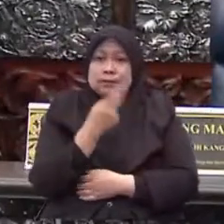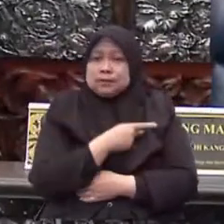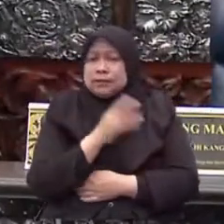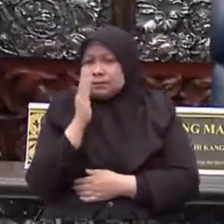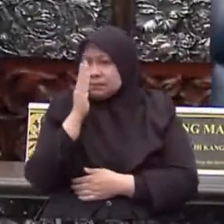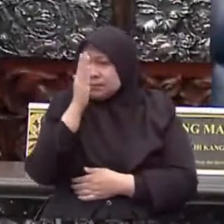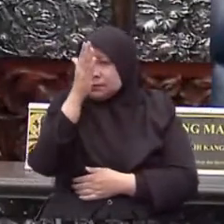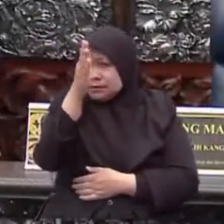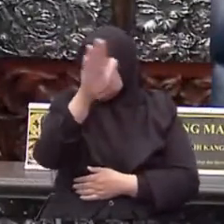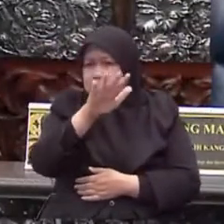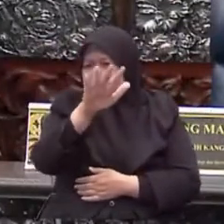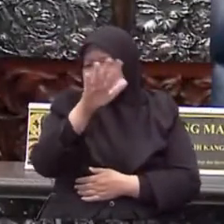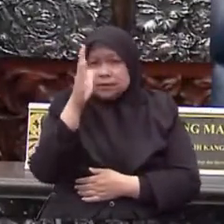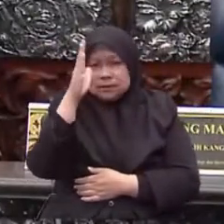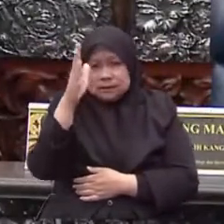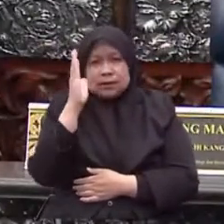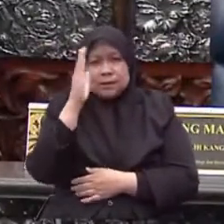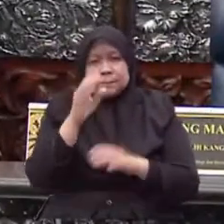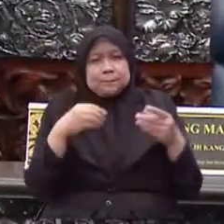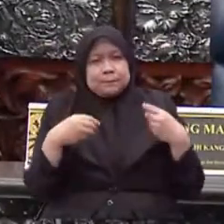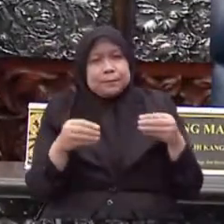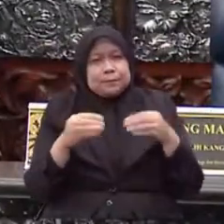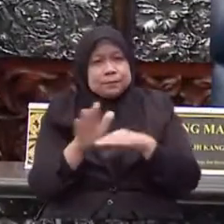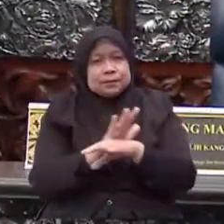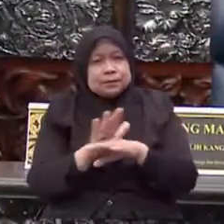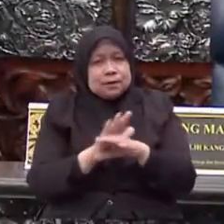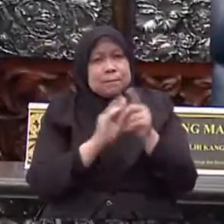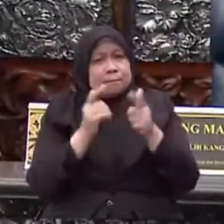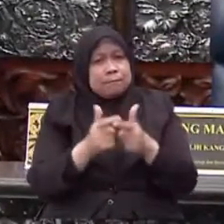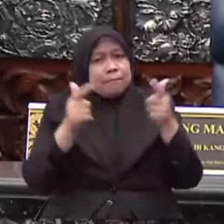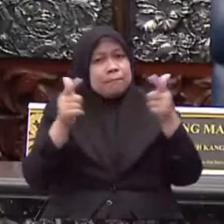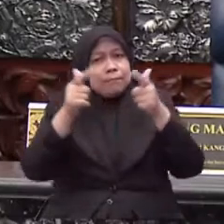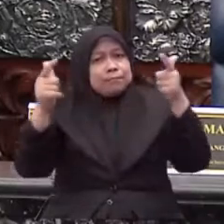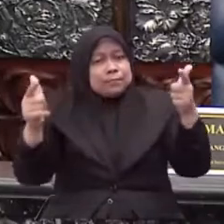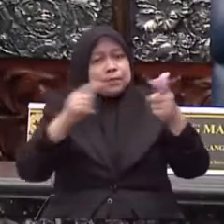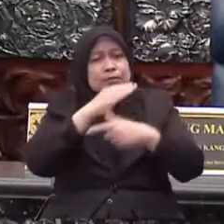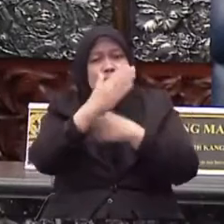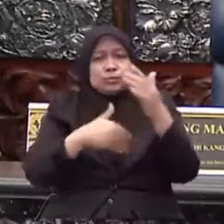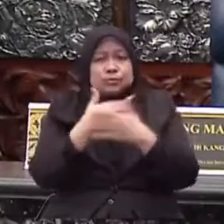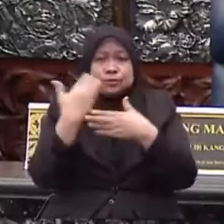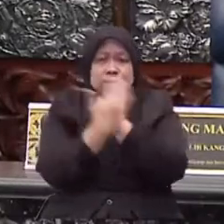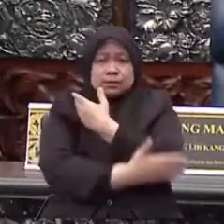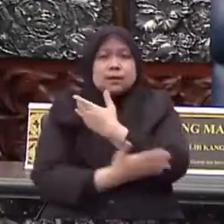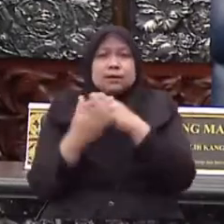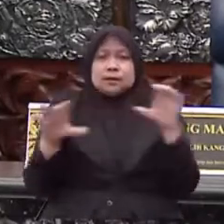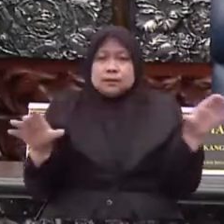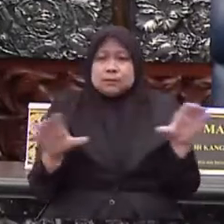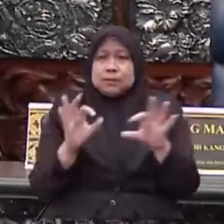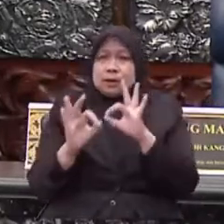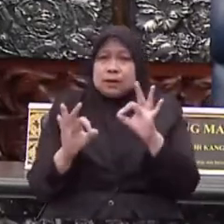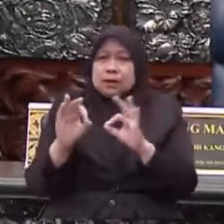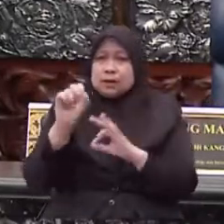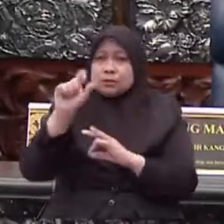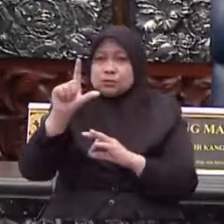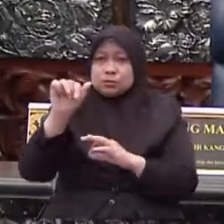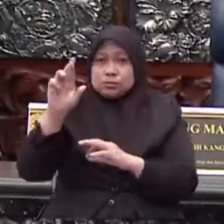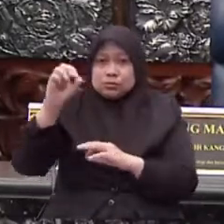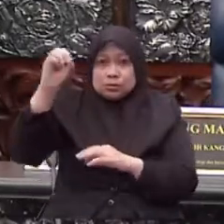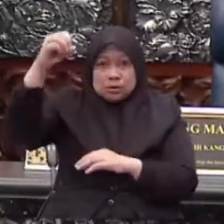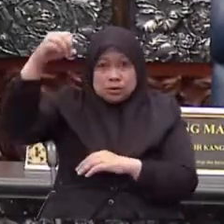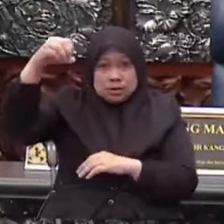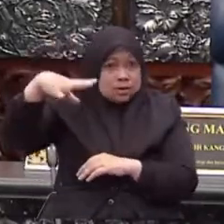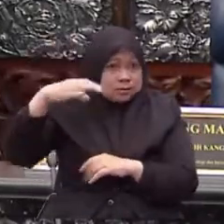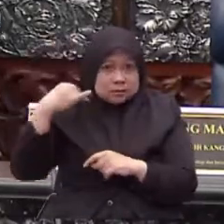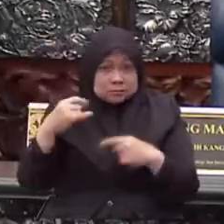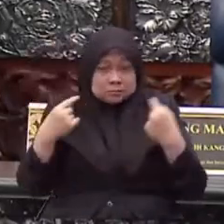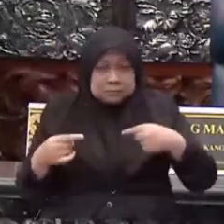menjangkelkan ini akan pemasangan solar secara besar-besaran di seluruh negara dapat dilakukan kalau harga Solar tidak dapat